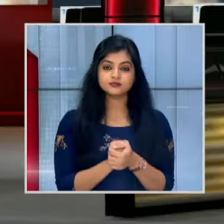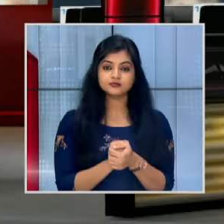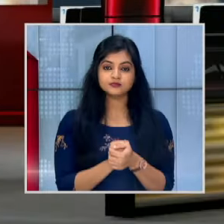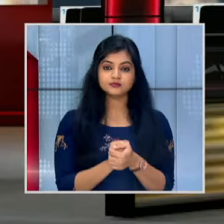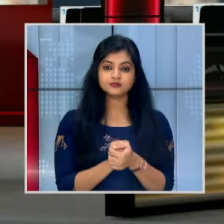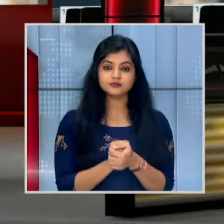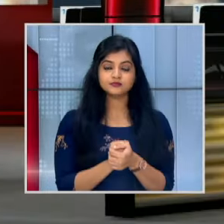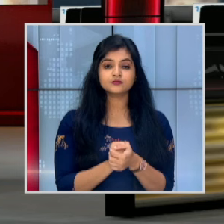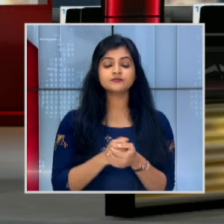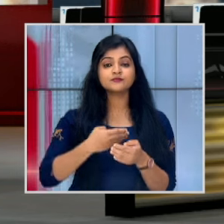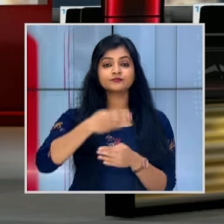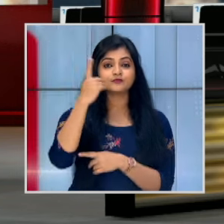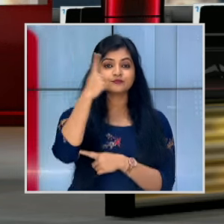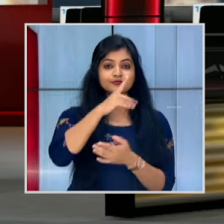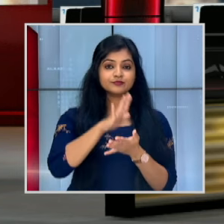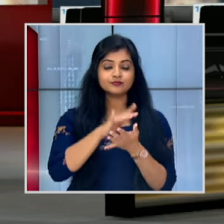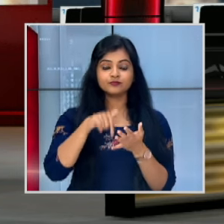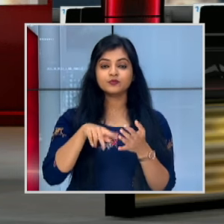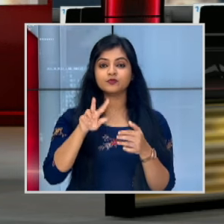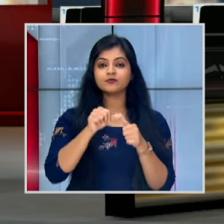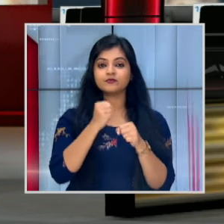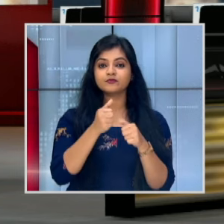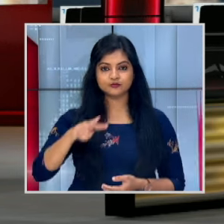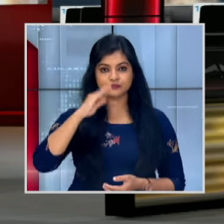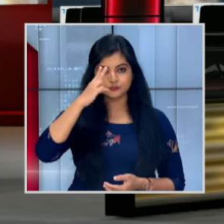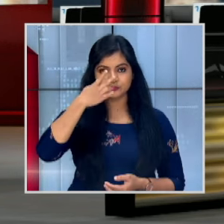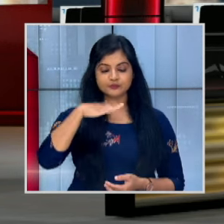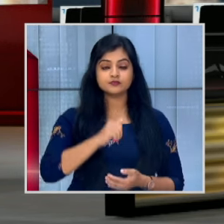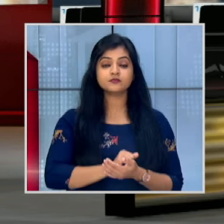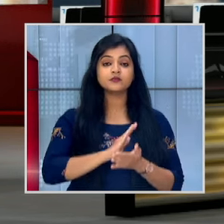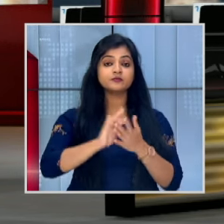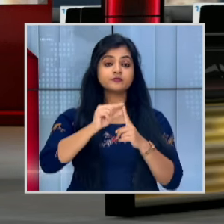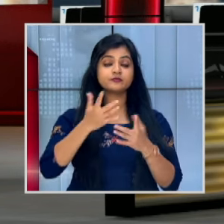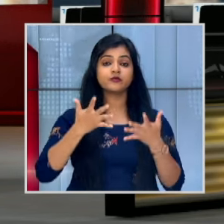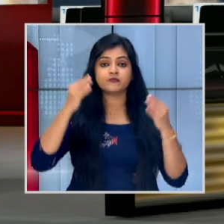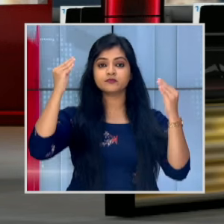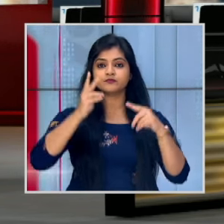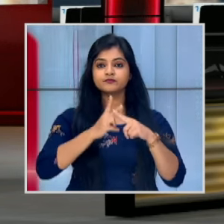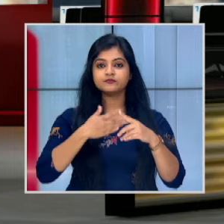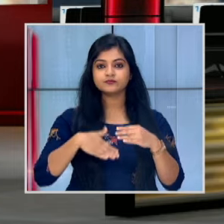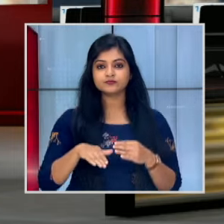ദിനാഘോഷത്തോടനുബന്ധിച്ച് വാഗാ അതിർത്തിയിൽ ചടങ്ങുകൾ പുരോഗമിക്കുകയാണ്. തത്സമയ ദൃശ്യങ്ങളാണ് പ്രേക്ഷകർ കണ്ടത്. ഹിമാചലിൽ ദുരിതപ്പെയ്ത്ത്.